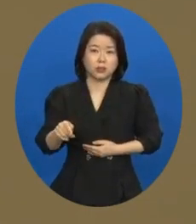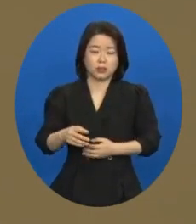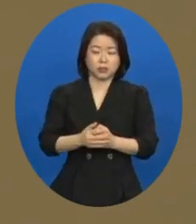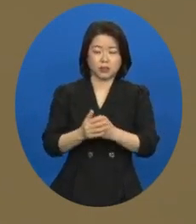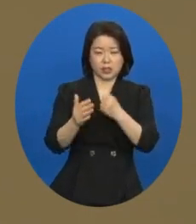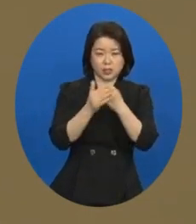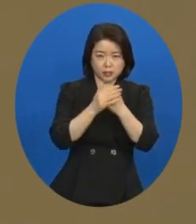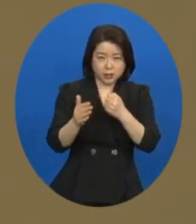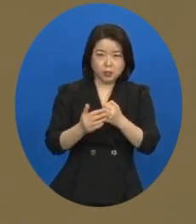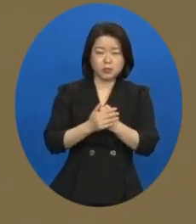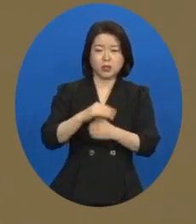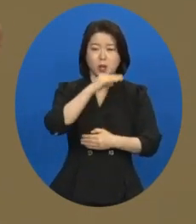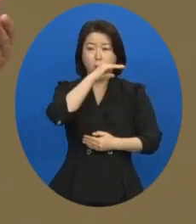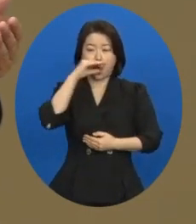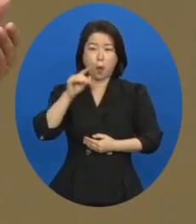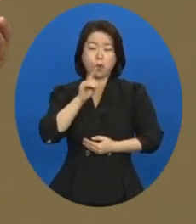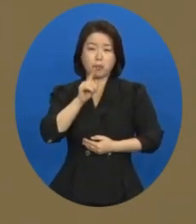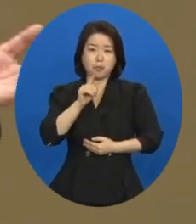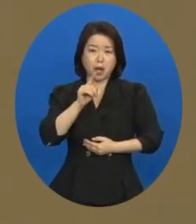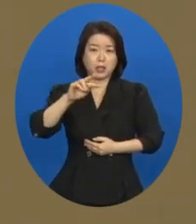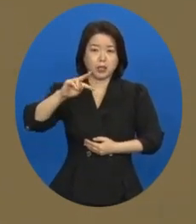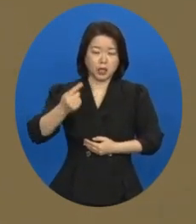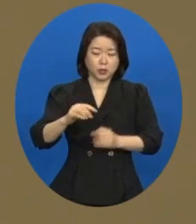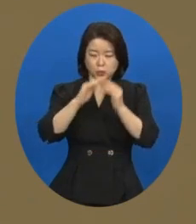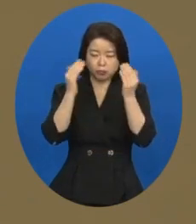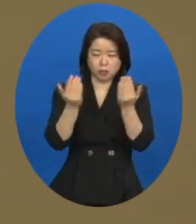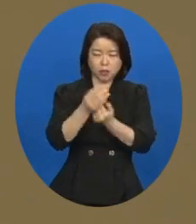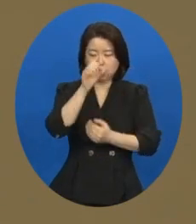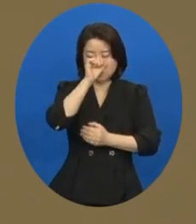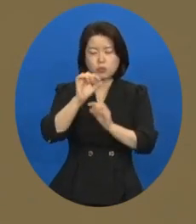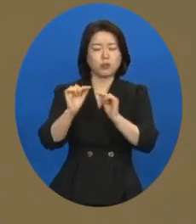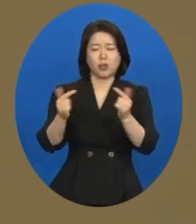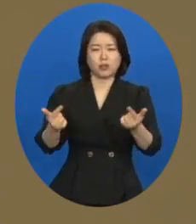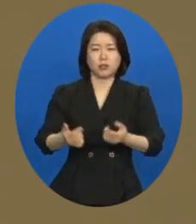그러므로 옳은 말이라고 다 좋은 게 아니에요.